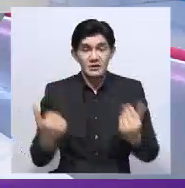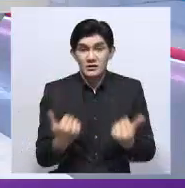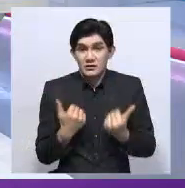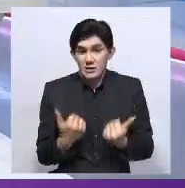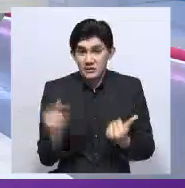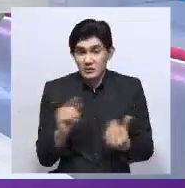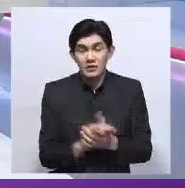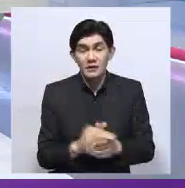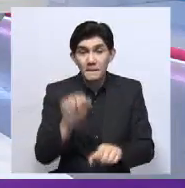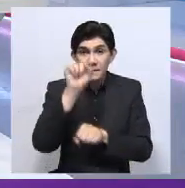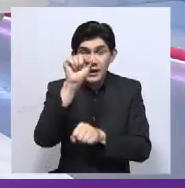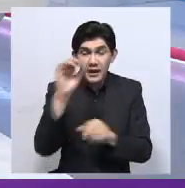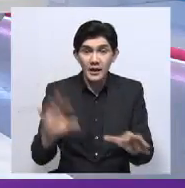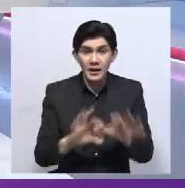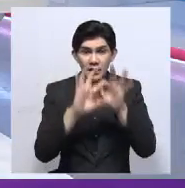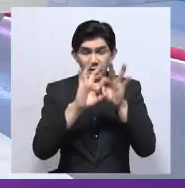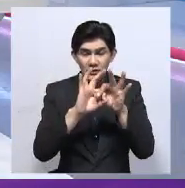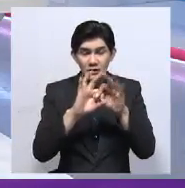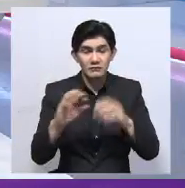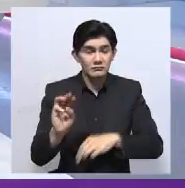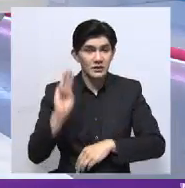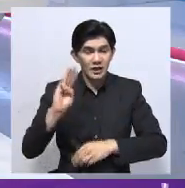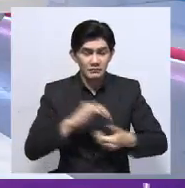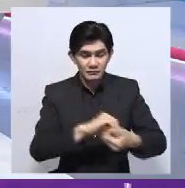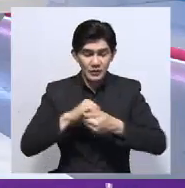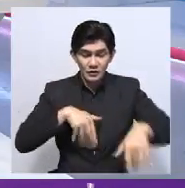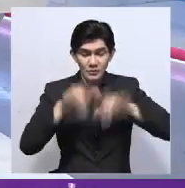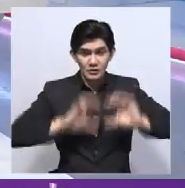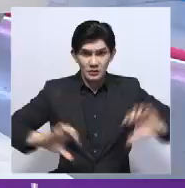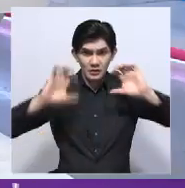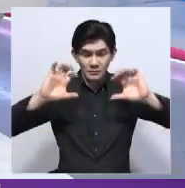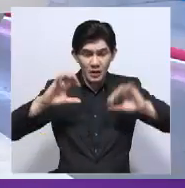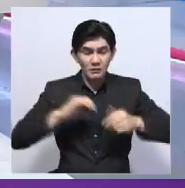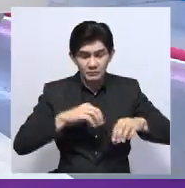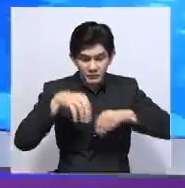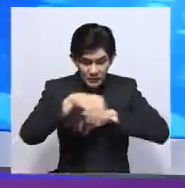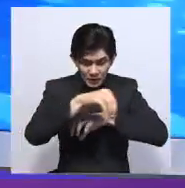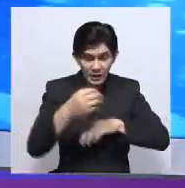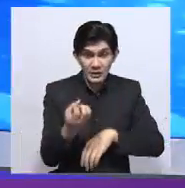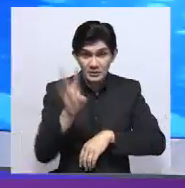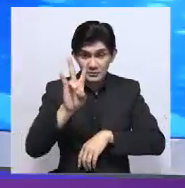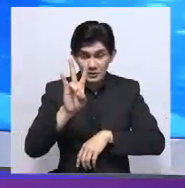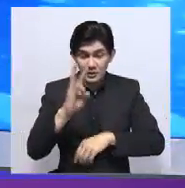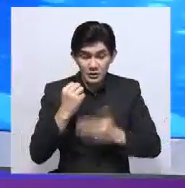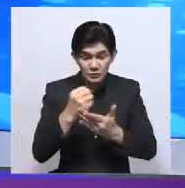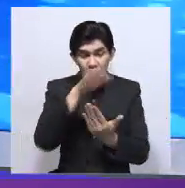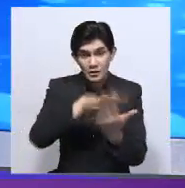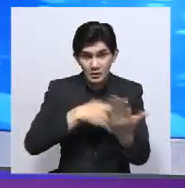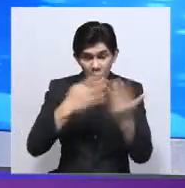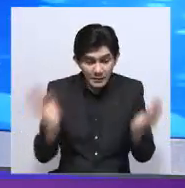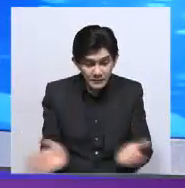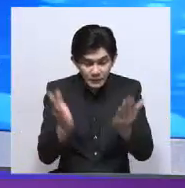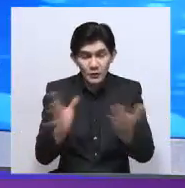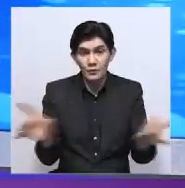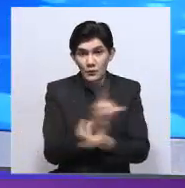างล่าสุดเนี่ยมีการประกาศเรื่องของพันธสัญญาประชารัฐของ17ภาคีเครือข่ายค่ะเพื่อที่จะขับเคลื่อนแผนแม่บท